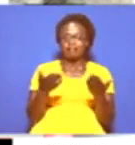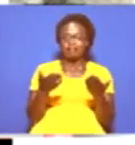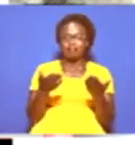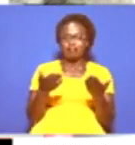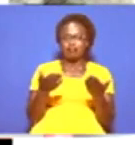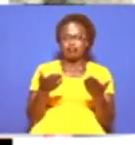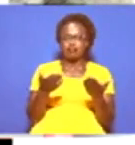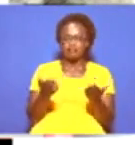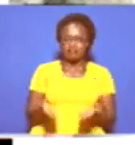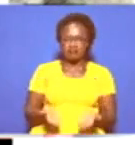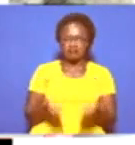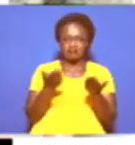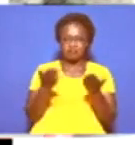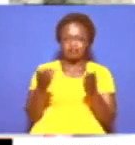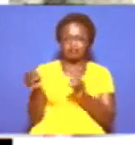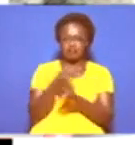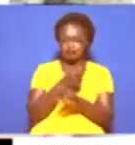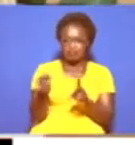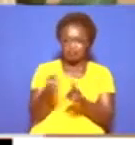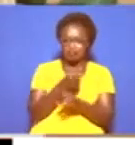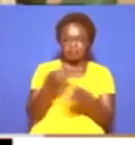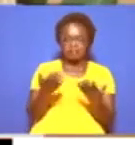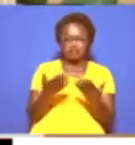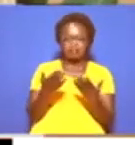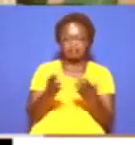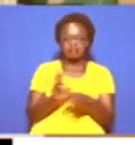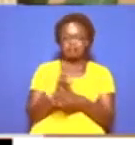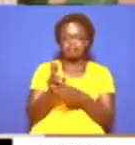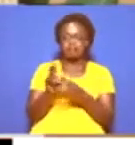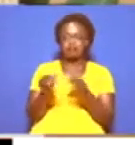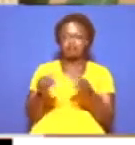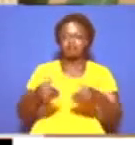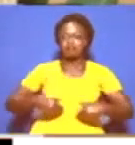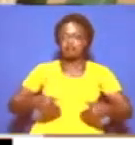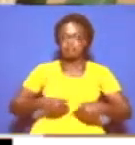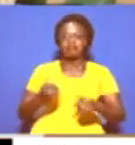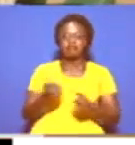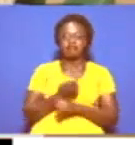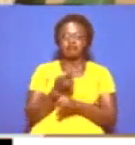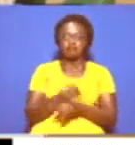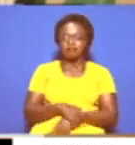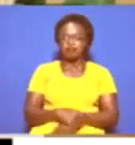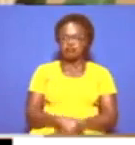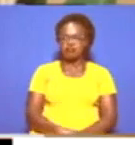wale ambao wengine watatumia vijana kwa njia mbaya.